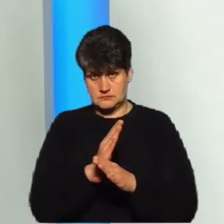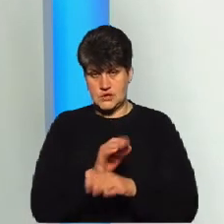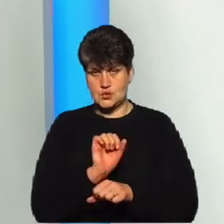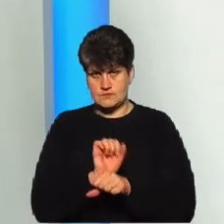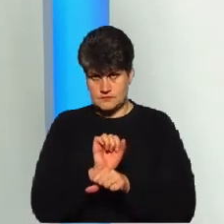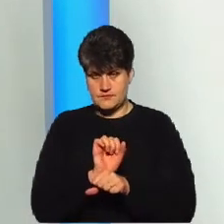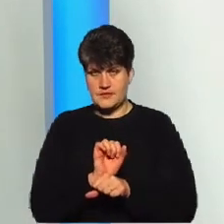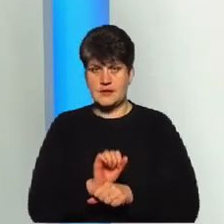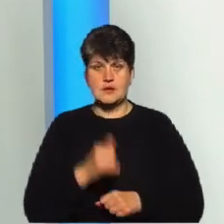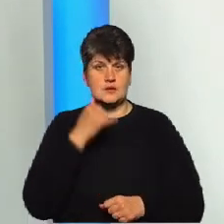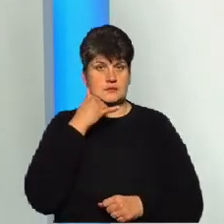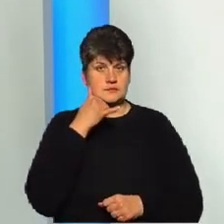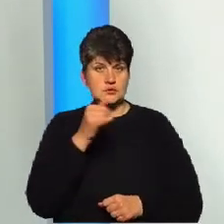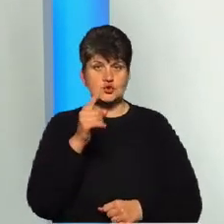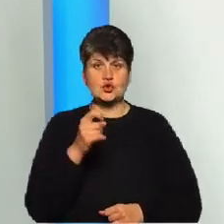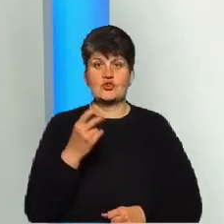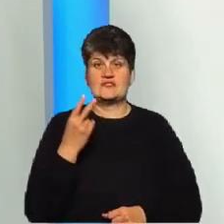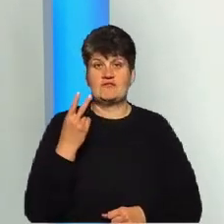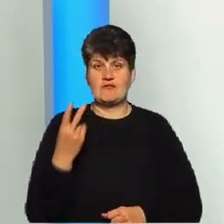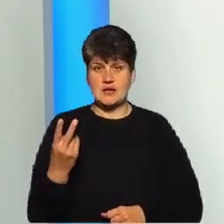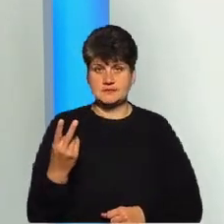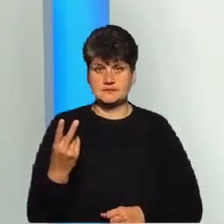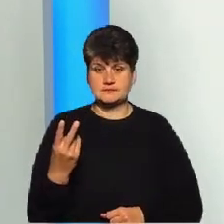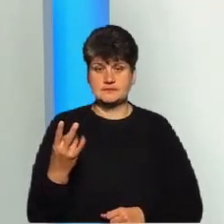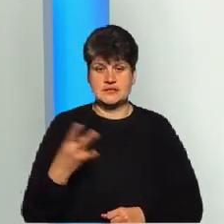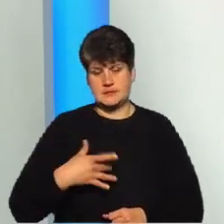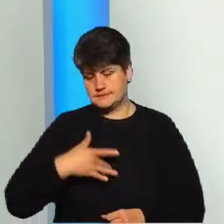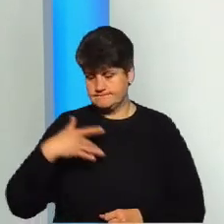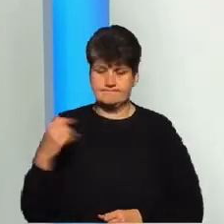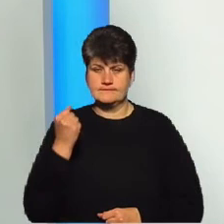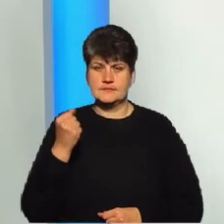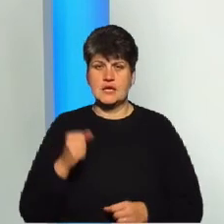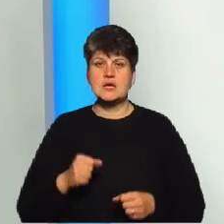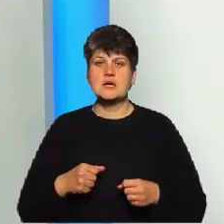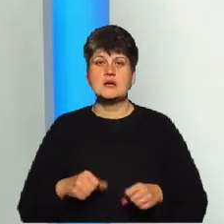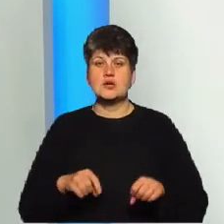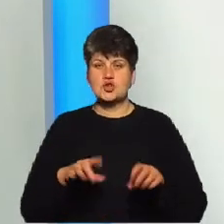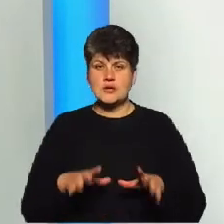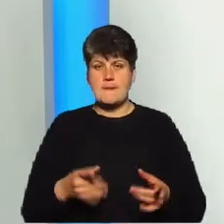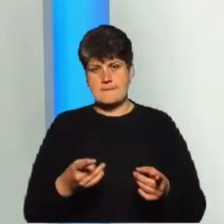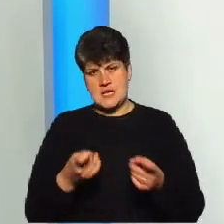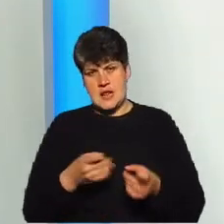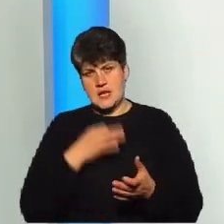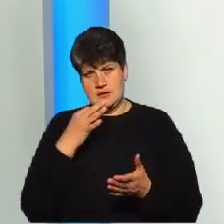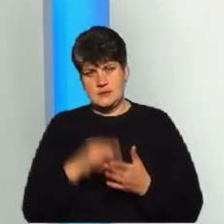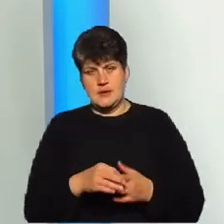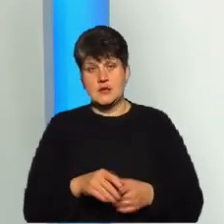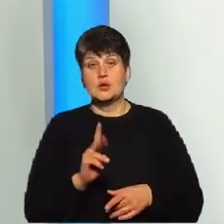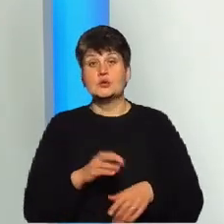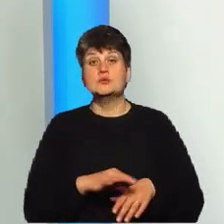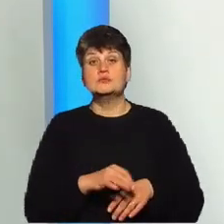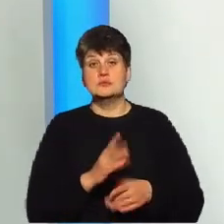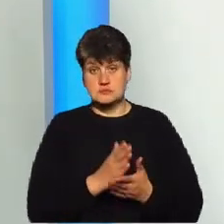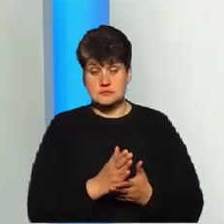здійснила дзвінок на лінію 102, тобто то треба бути твердим в своєму рішенні, треба притягувати кривдників до відповідальності, і треба